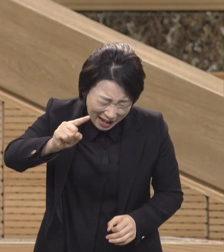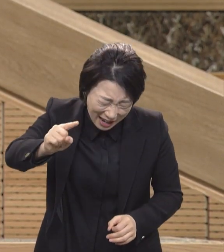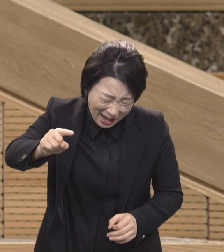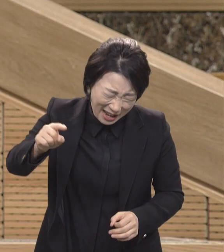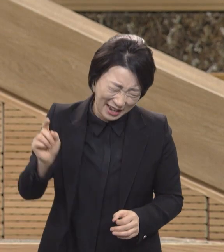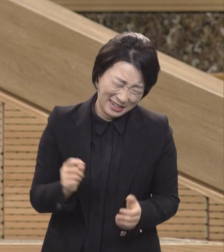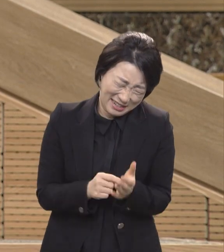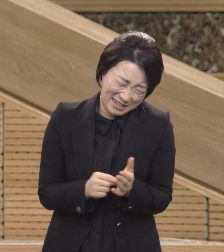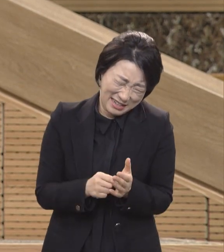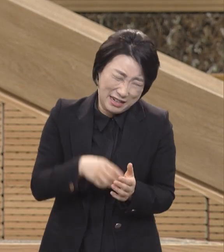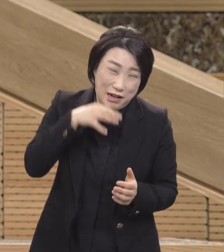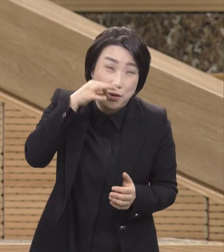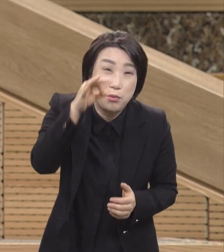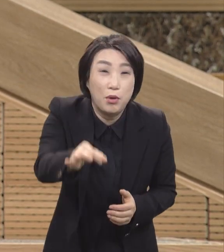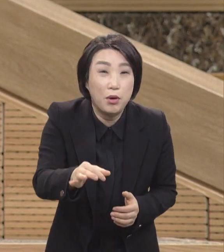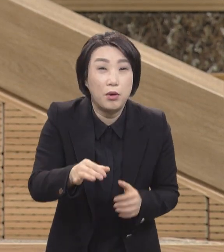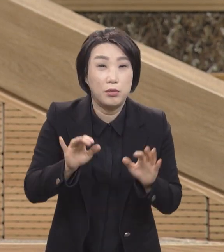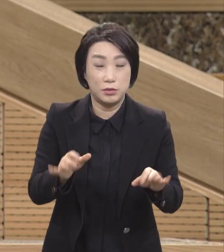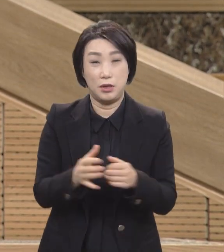무슨 소리가?